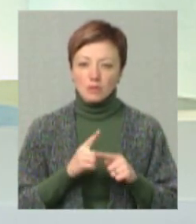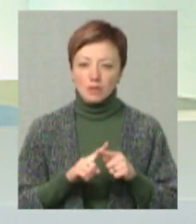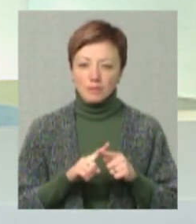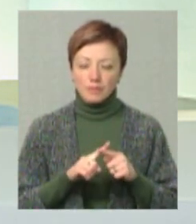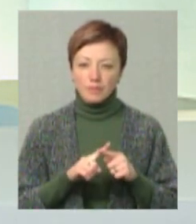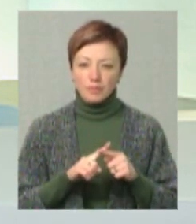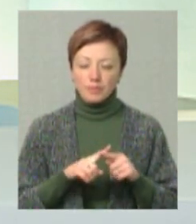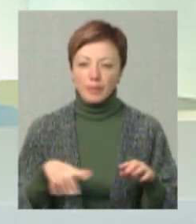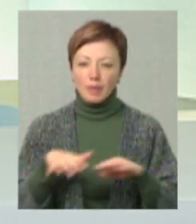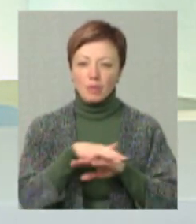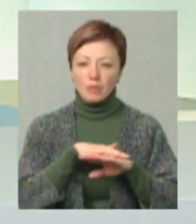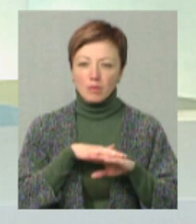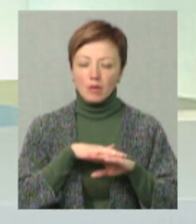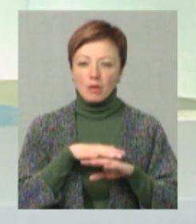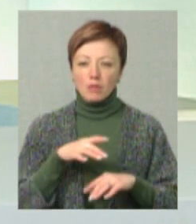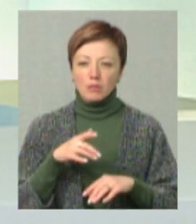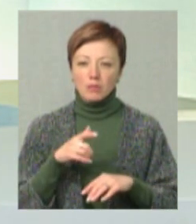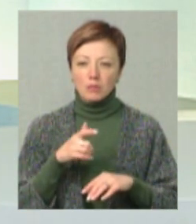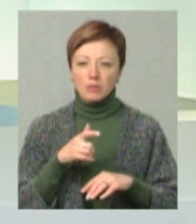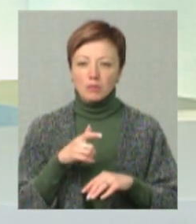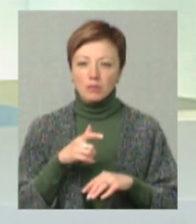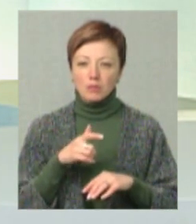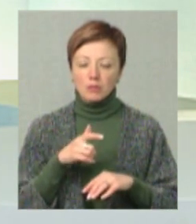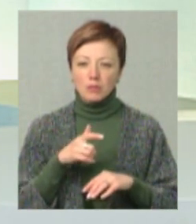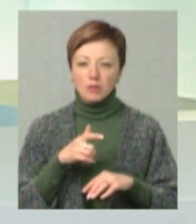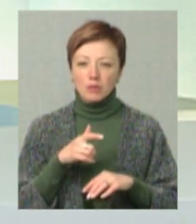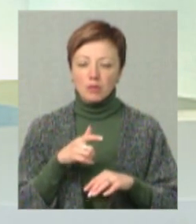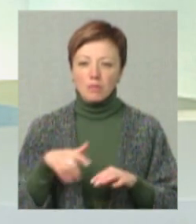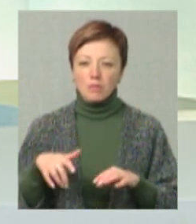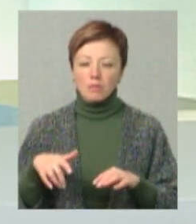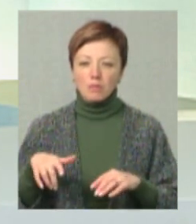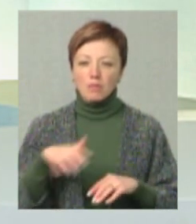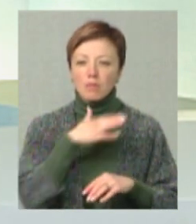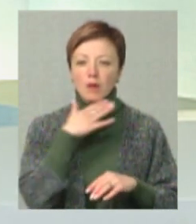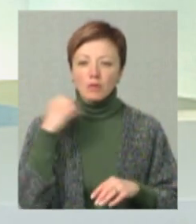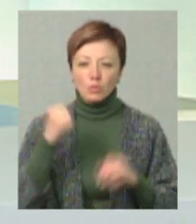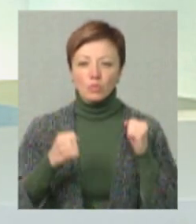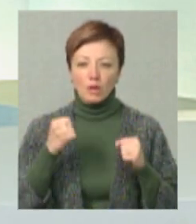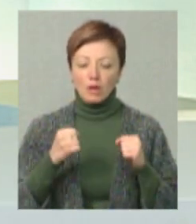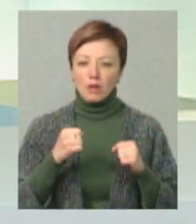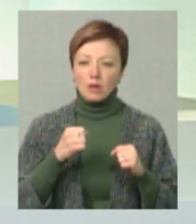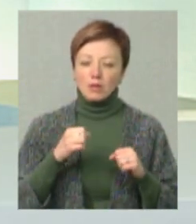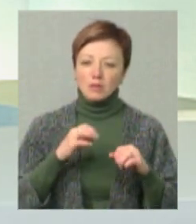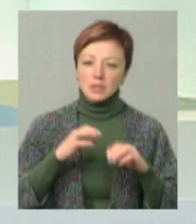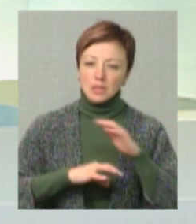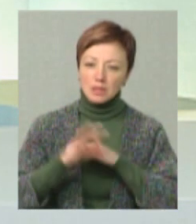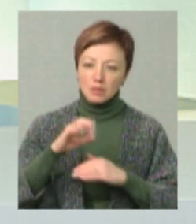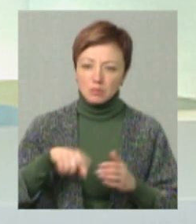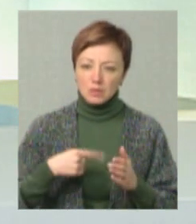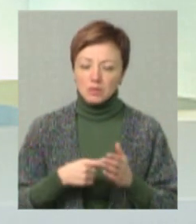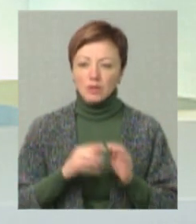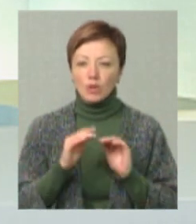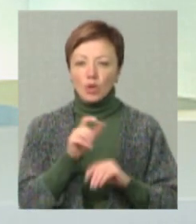оцей масований удар по наших північних, південних, східних містах. Люди, які